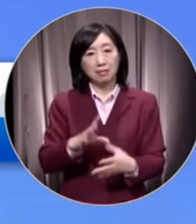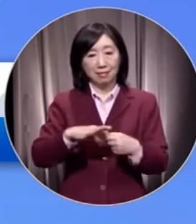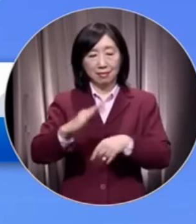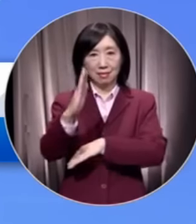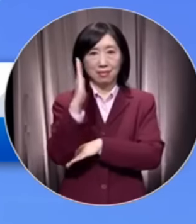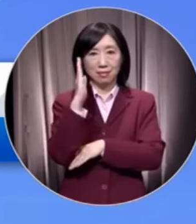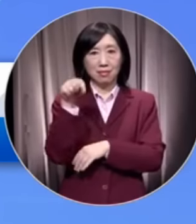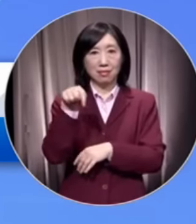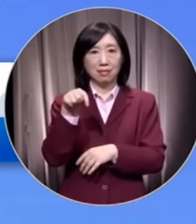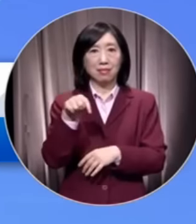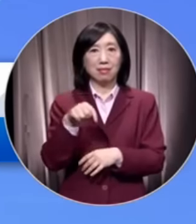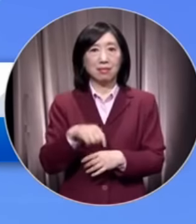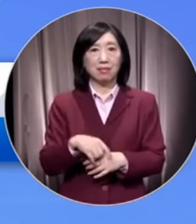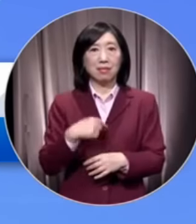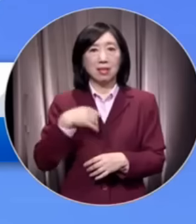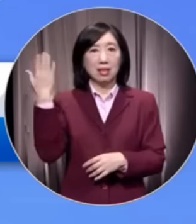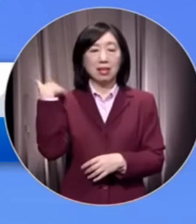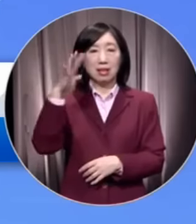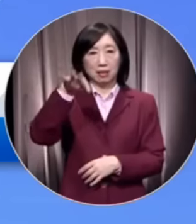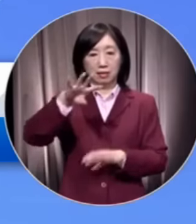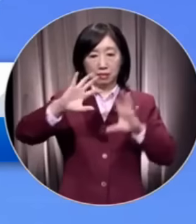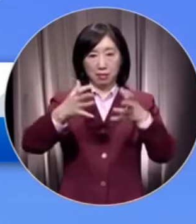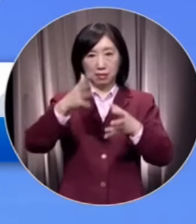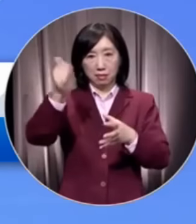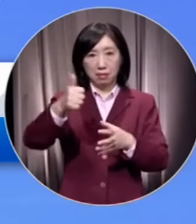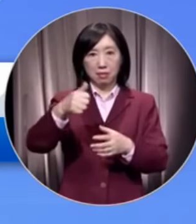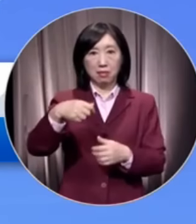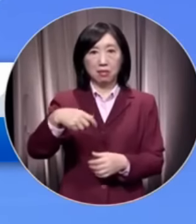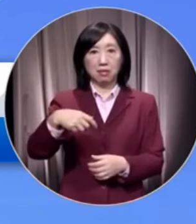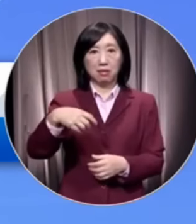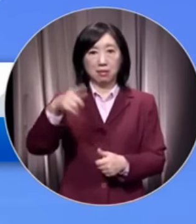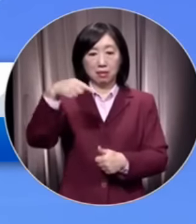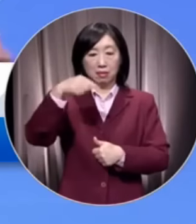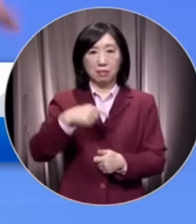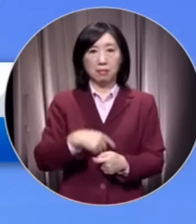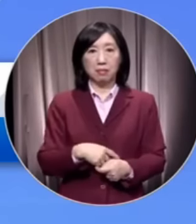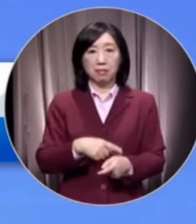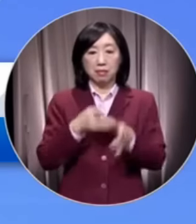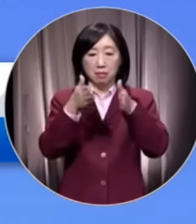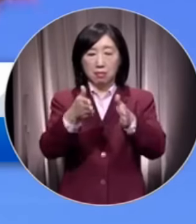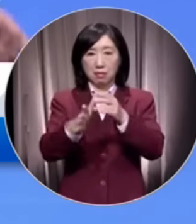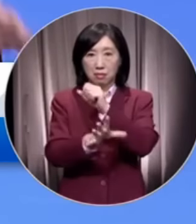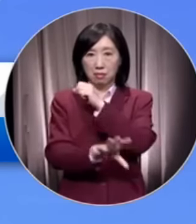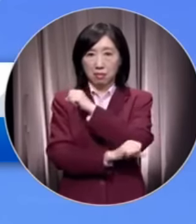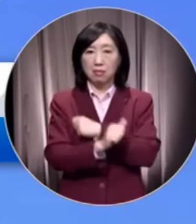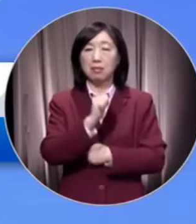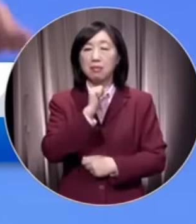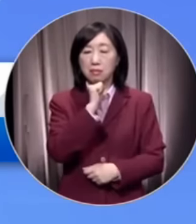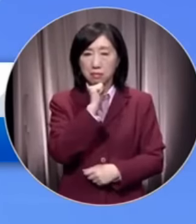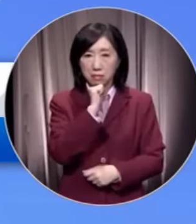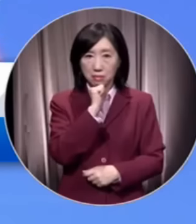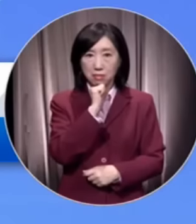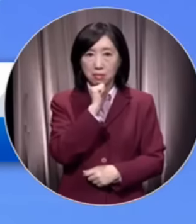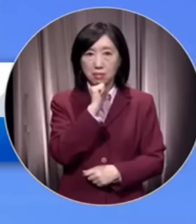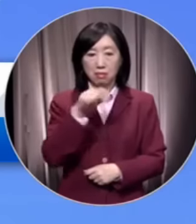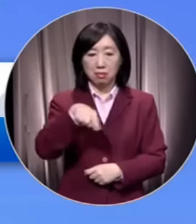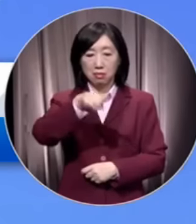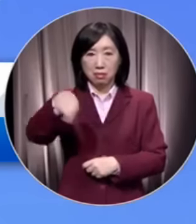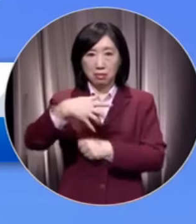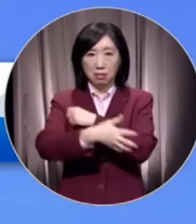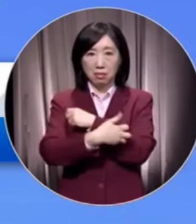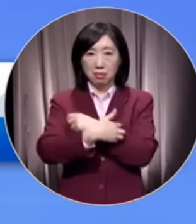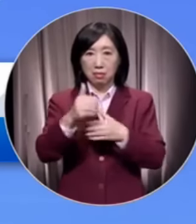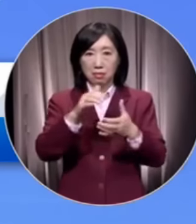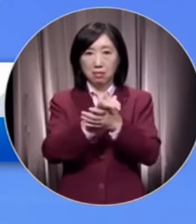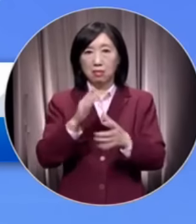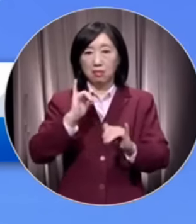讲，这是我从蒋经国先生那边学到的，那就是对于基本这些贫穷的这些劳工的